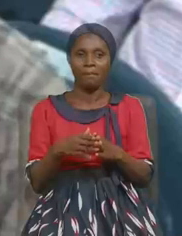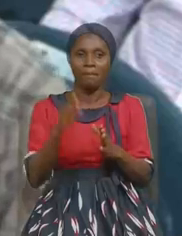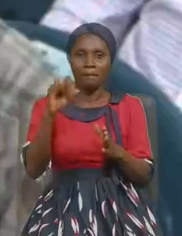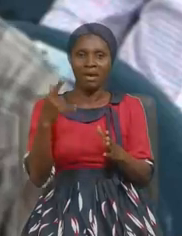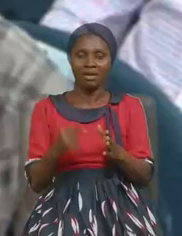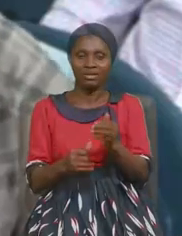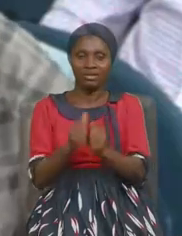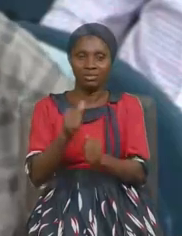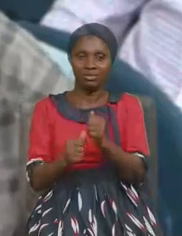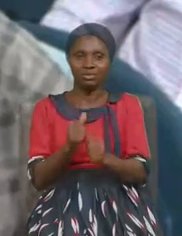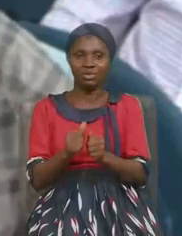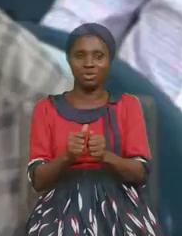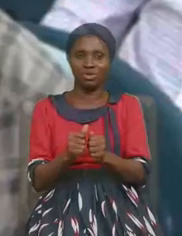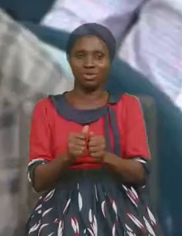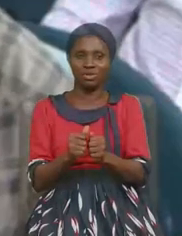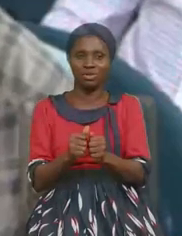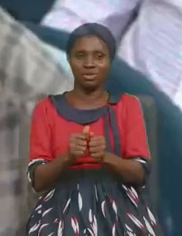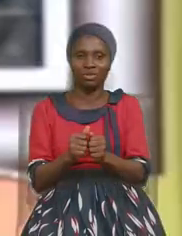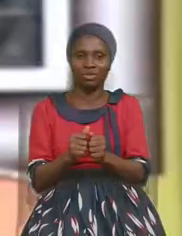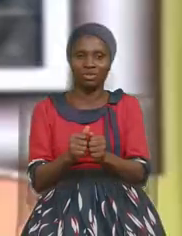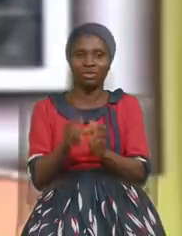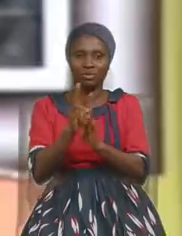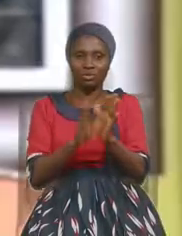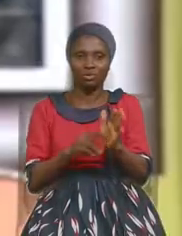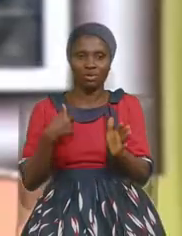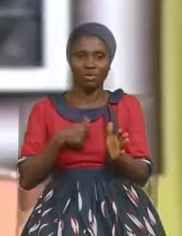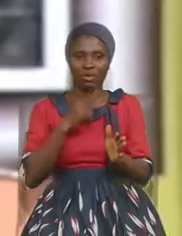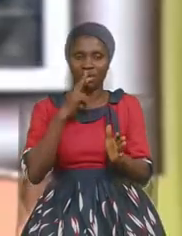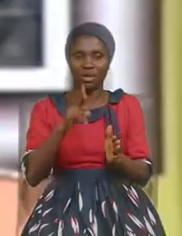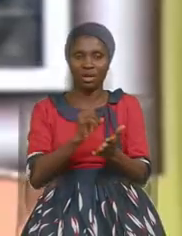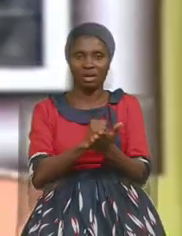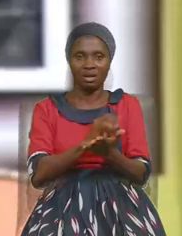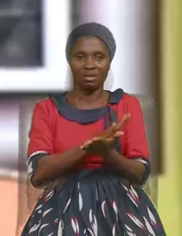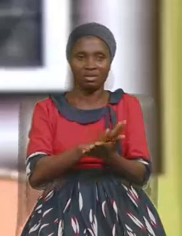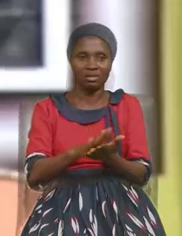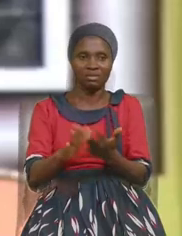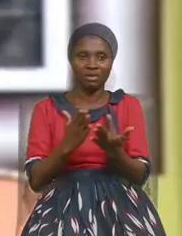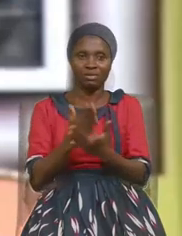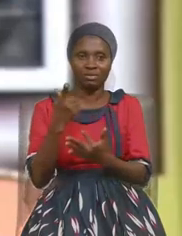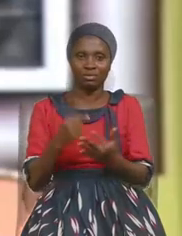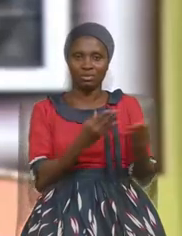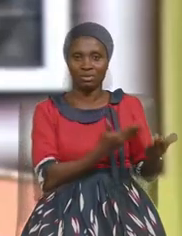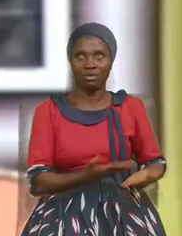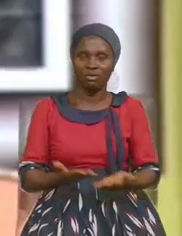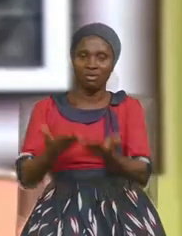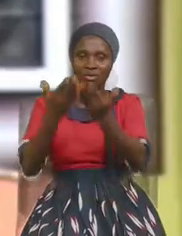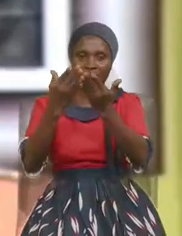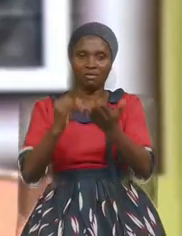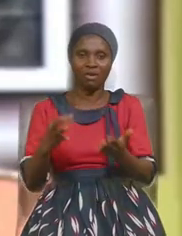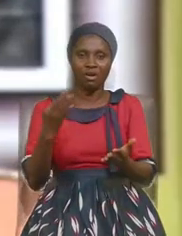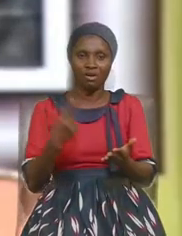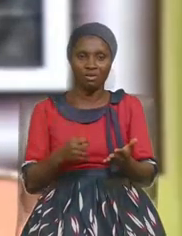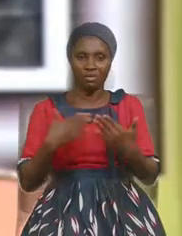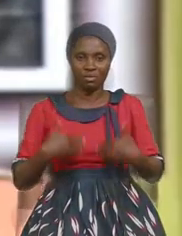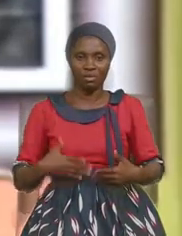C'est en vertu de cette volonté que nous sommes sanctifiés par l'offrande du corps de Jésus-Christ une fois pour toutes.